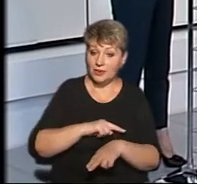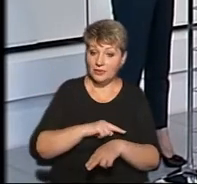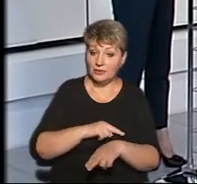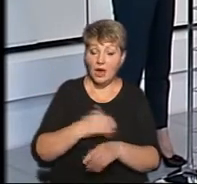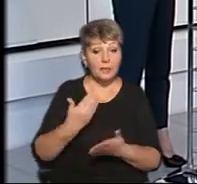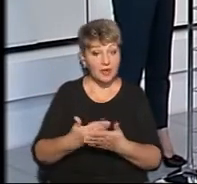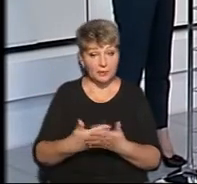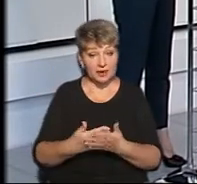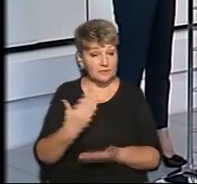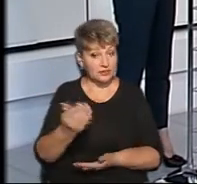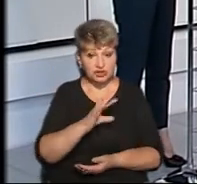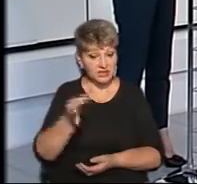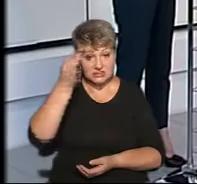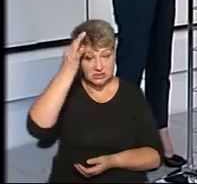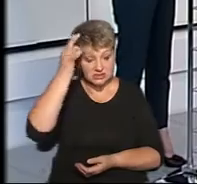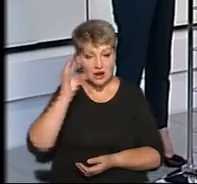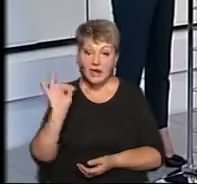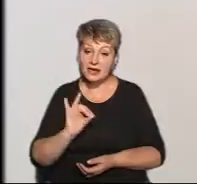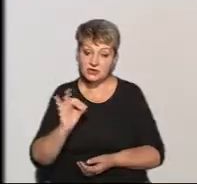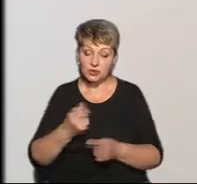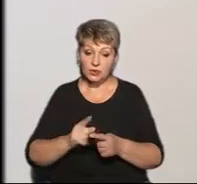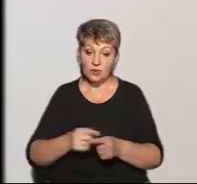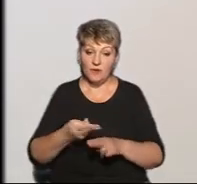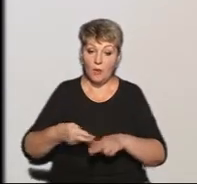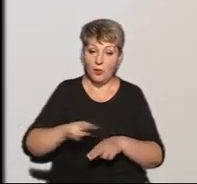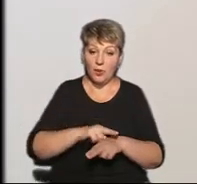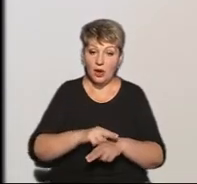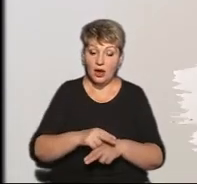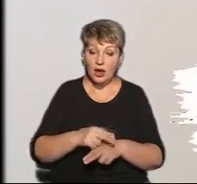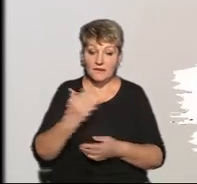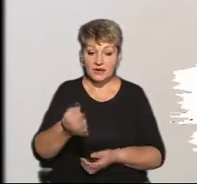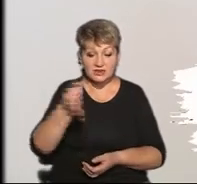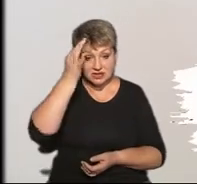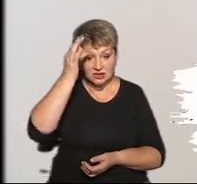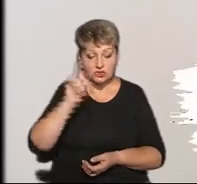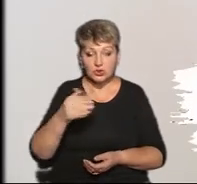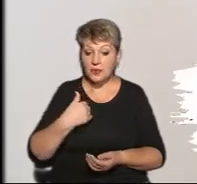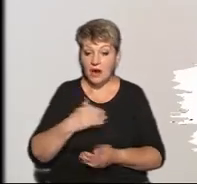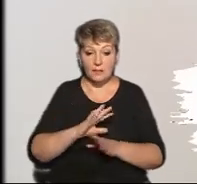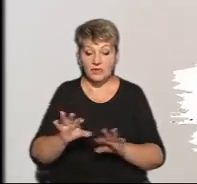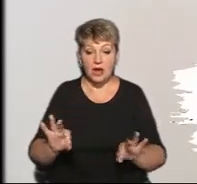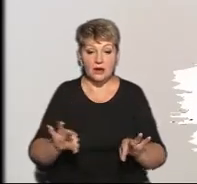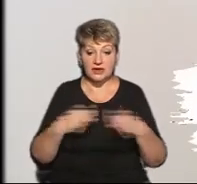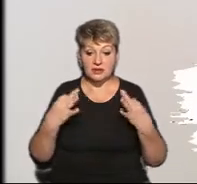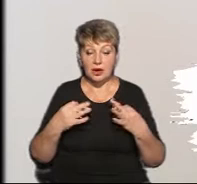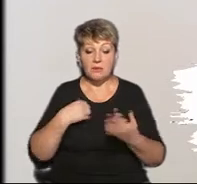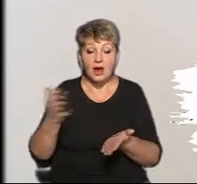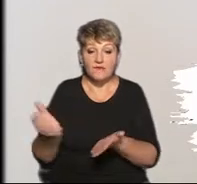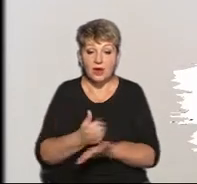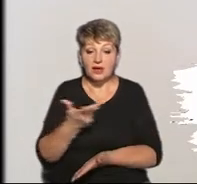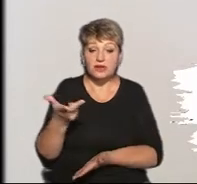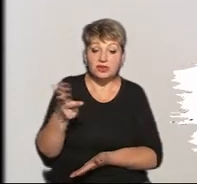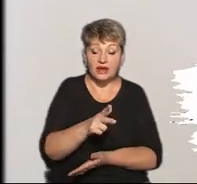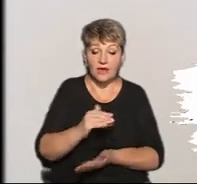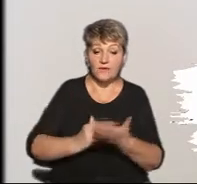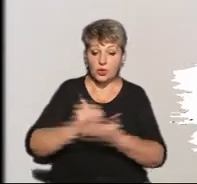наприклад, ви ж не згадали історію цього боргу, ви ж не згадали, що нам неправомірно не продовжили дозволи, ви не згадали, що ми виграли 3